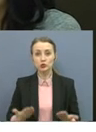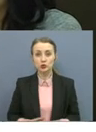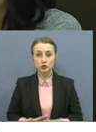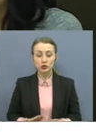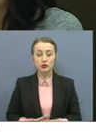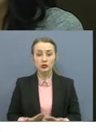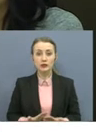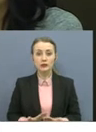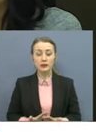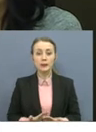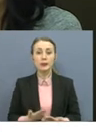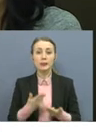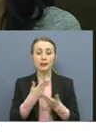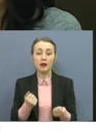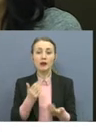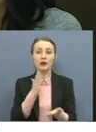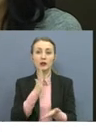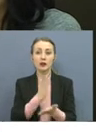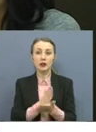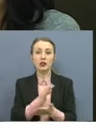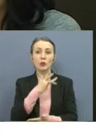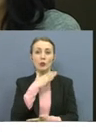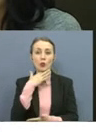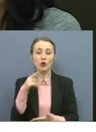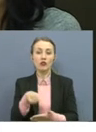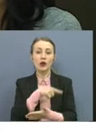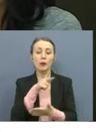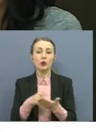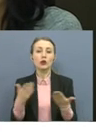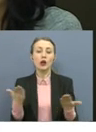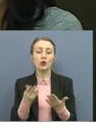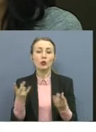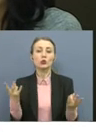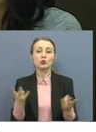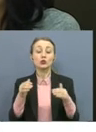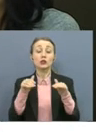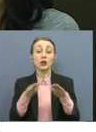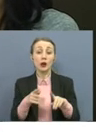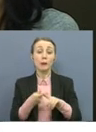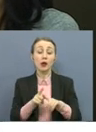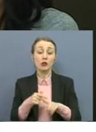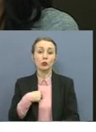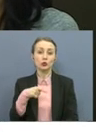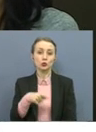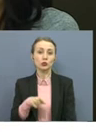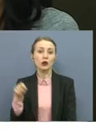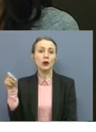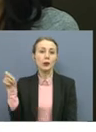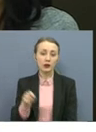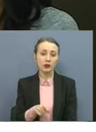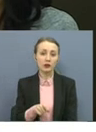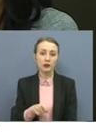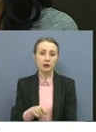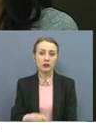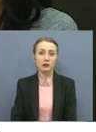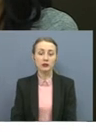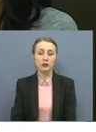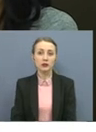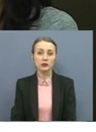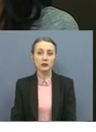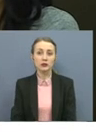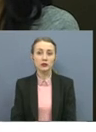алып, сол сіздің жауаптарыңызға өзіміздің ой пікірімізді айтайық деп, білейік деп, сіздердің ой